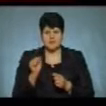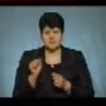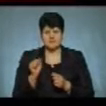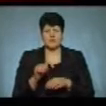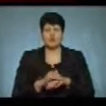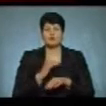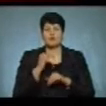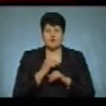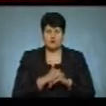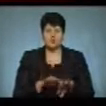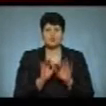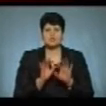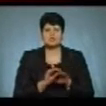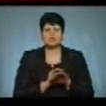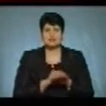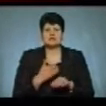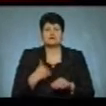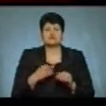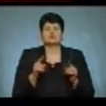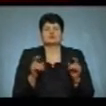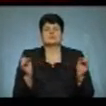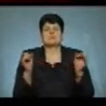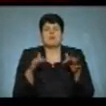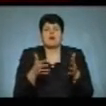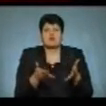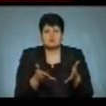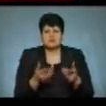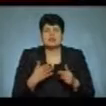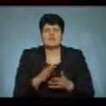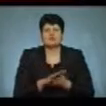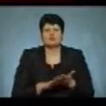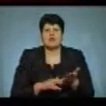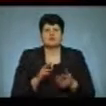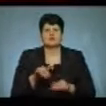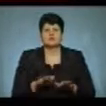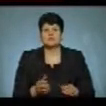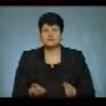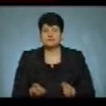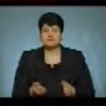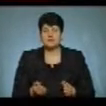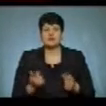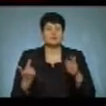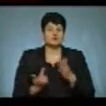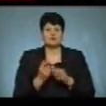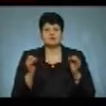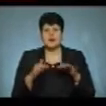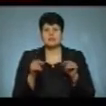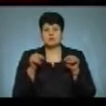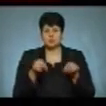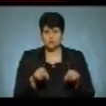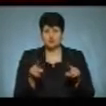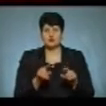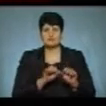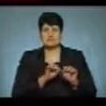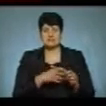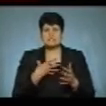доброго вечора. Розкажіть, будь ласка, для чого тут зібралися, якими будуть ваші подальші дії? Ми вкотре зібралися тут, щоб захистити